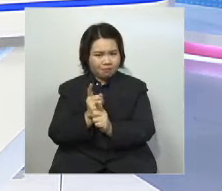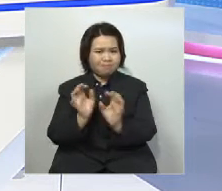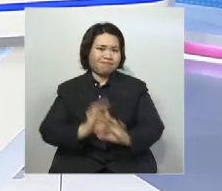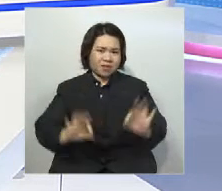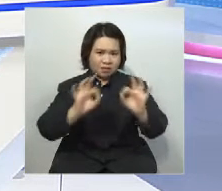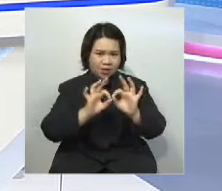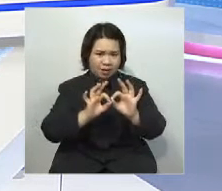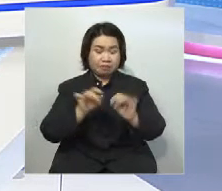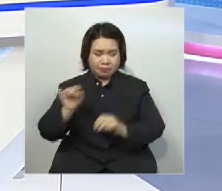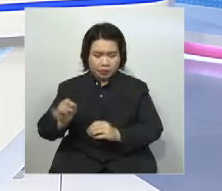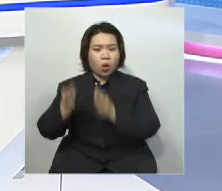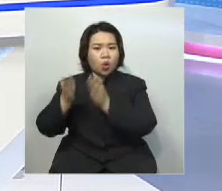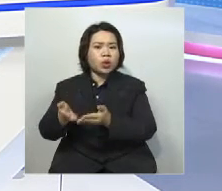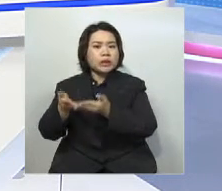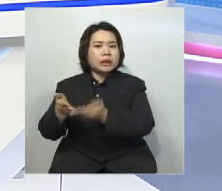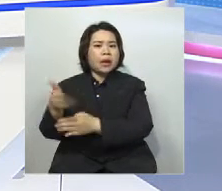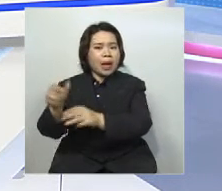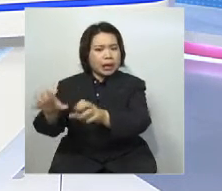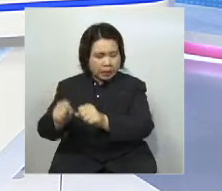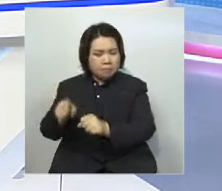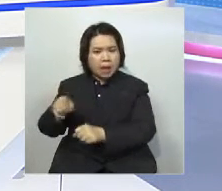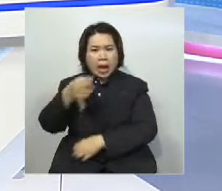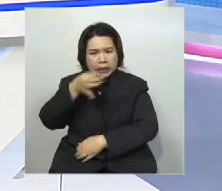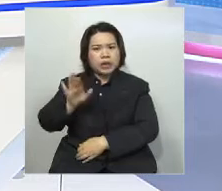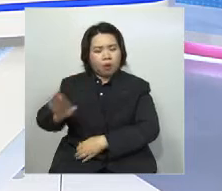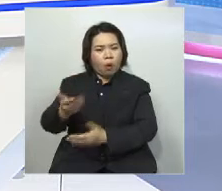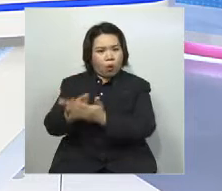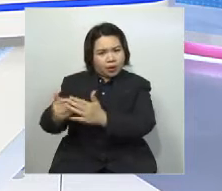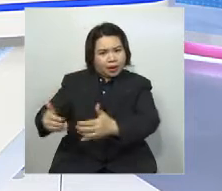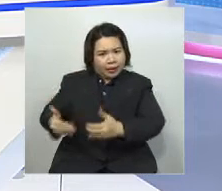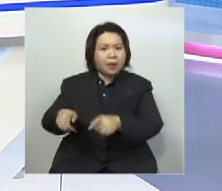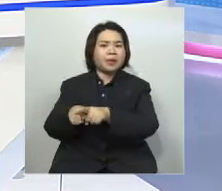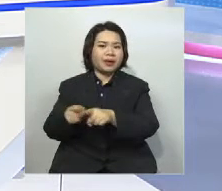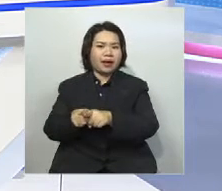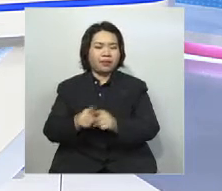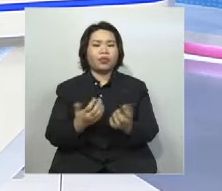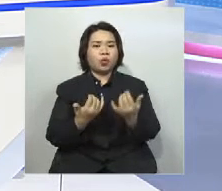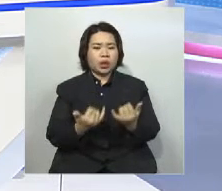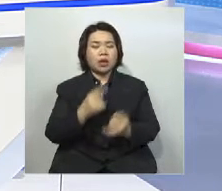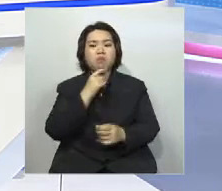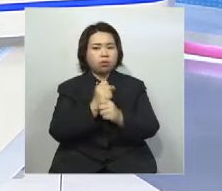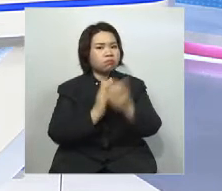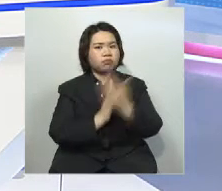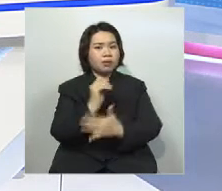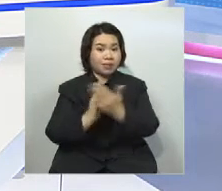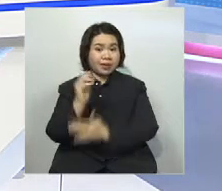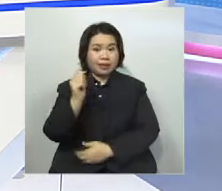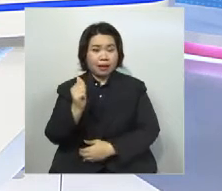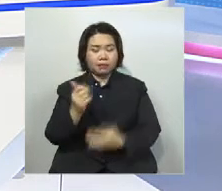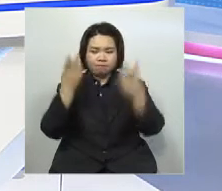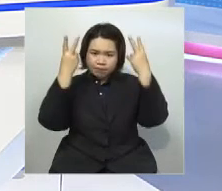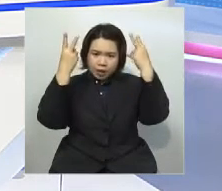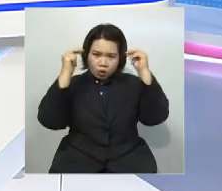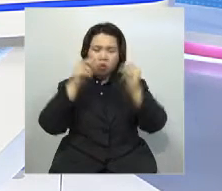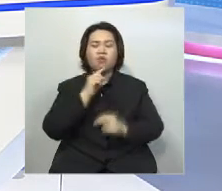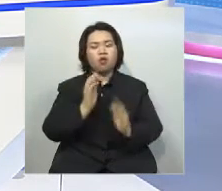ในขณะเดียวกันชาวประมงก็ต้องสามารถที่จะประกอบอาชีพมีรายได้ได้ด้วยทำให้วันนี้ค่ะพอมีความสำเร็จมาแล้วนายกรั